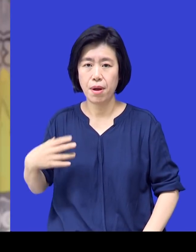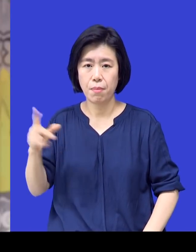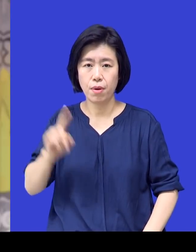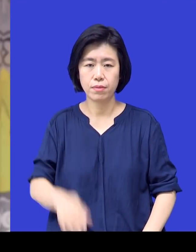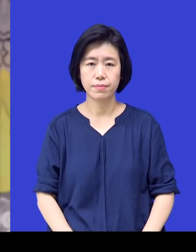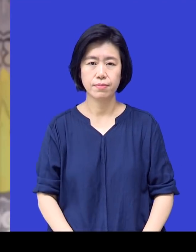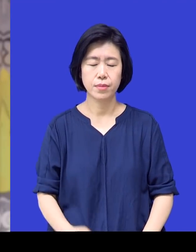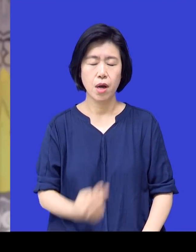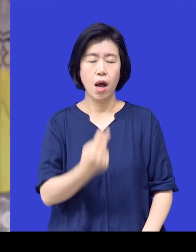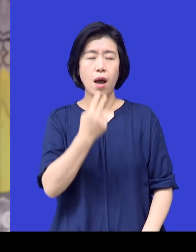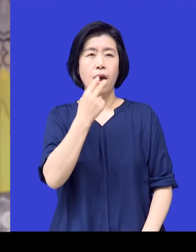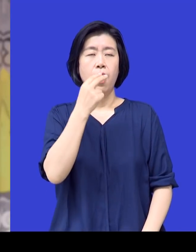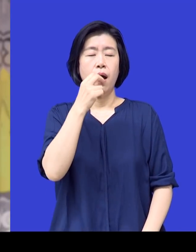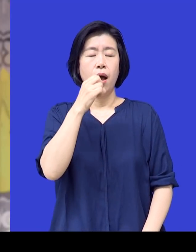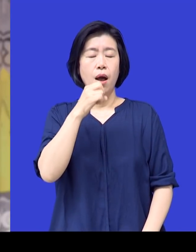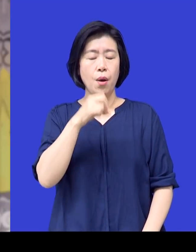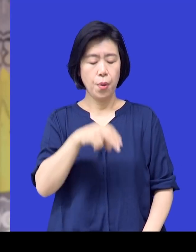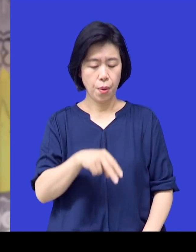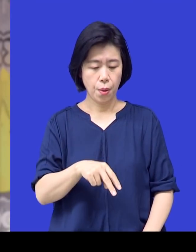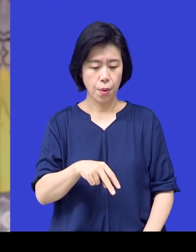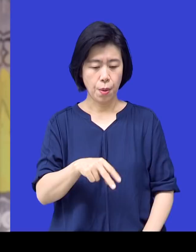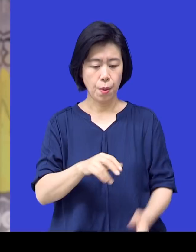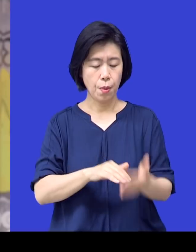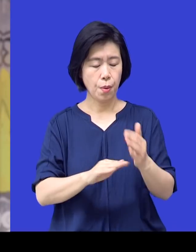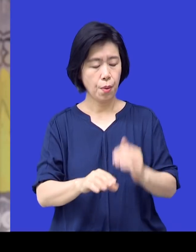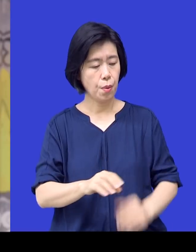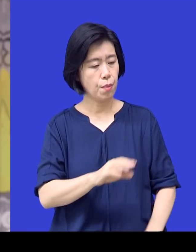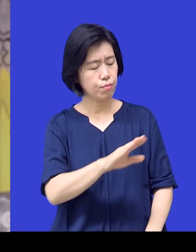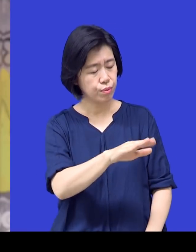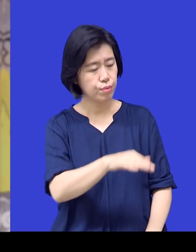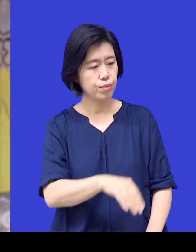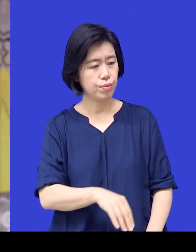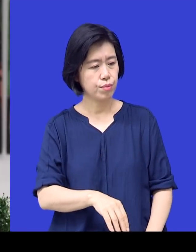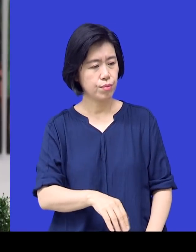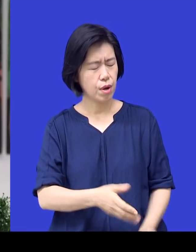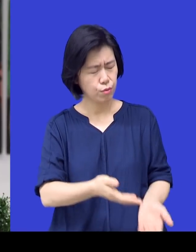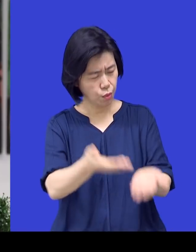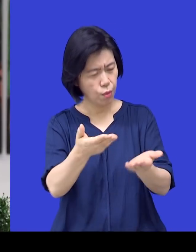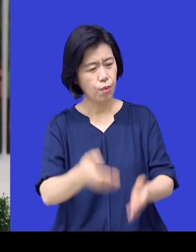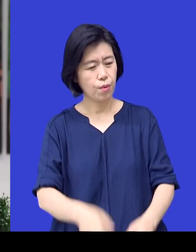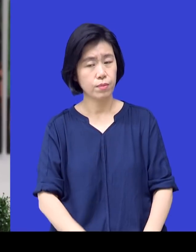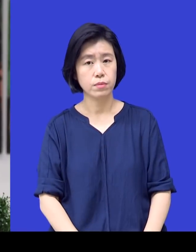들이키시더니 그러시는 거예요. 목사님 하시지요.